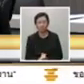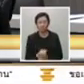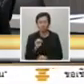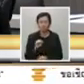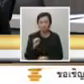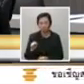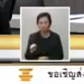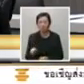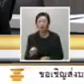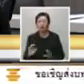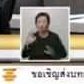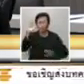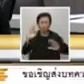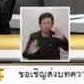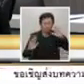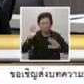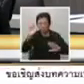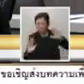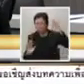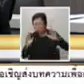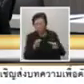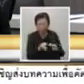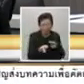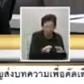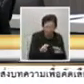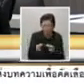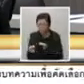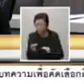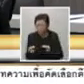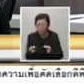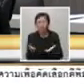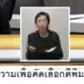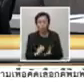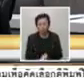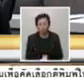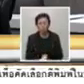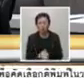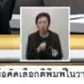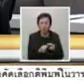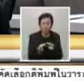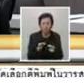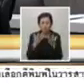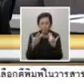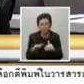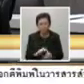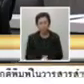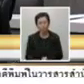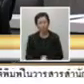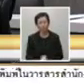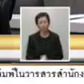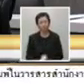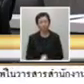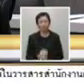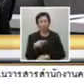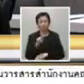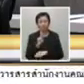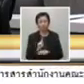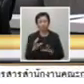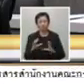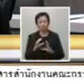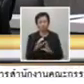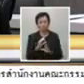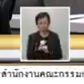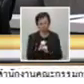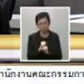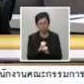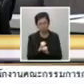มาชิกได้ประท้วงและชี้แจงกันหลายฝ่ายก็เป็นเรื่องที่ได้ดำเนินการผ่านพ้นไปแล้วแต่เมื่อกี้เมื่อท่านประธานได้สรุปคำวินิ